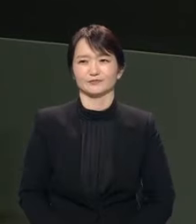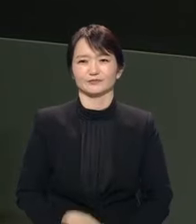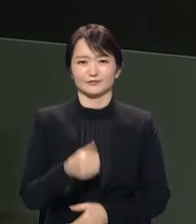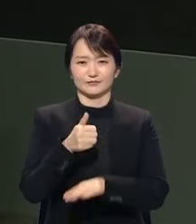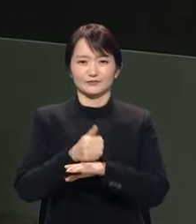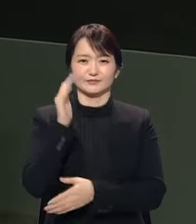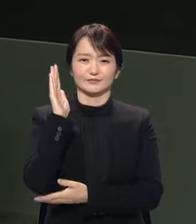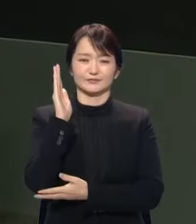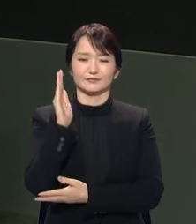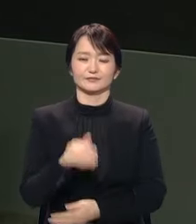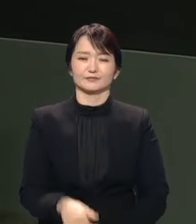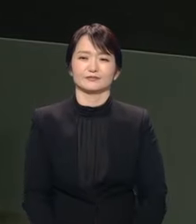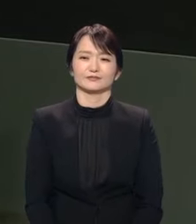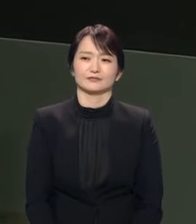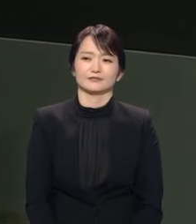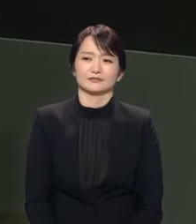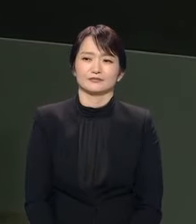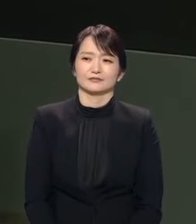사연으로 갑니다.